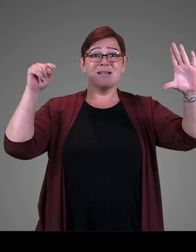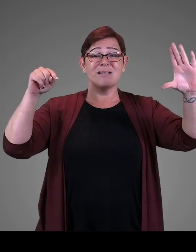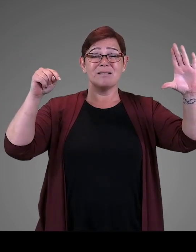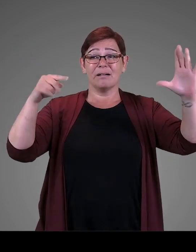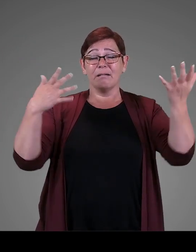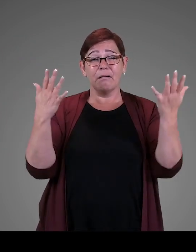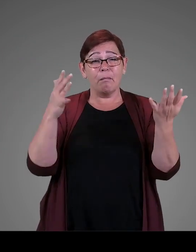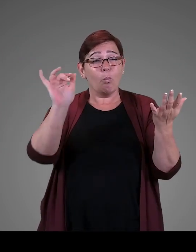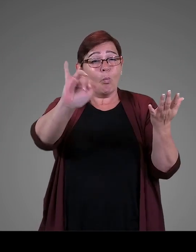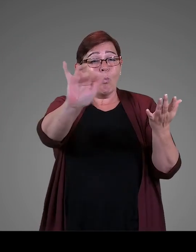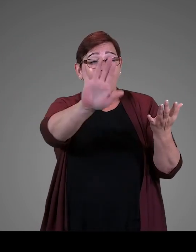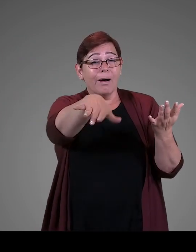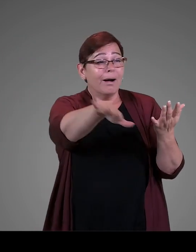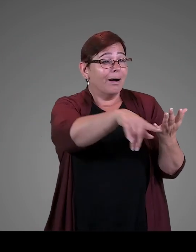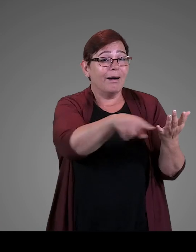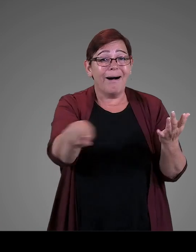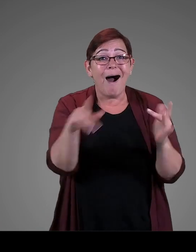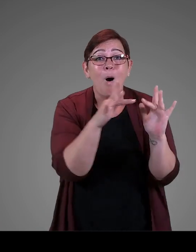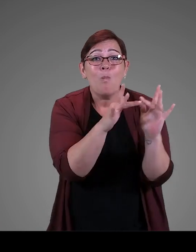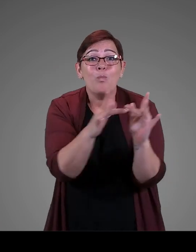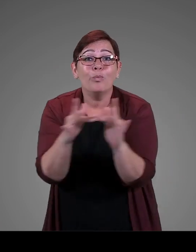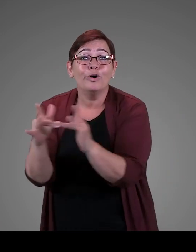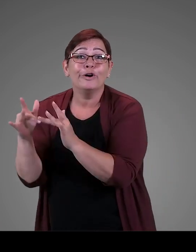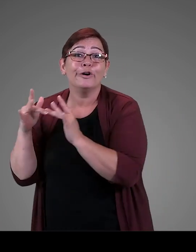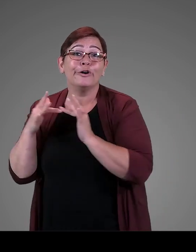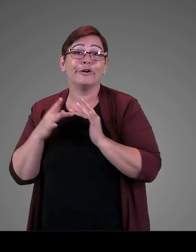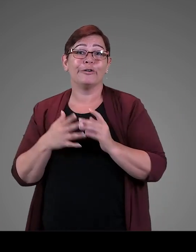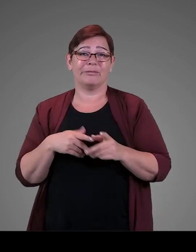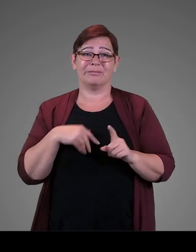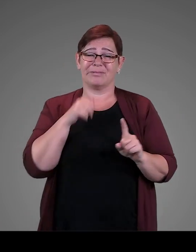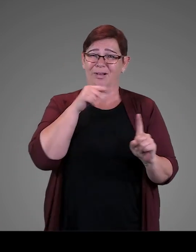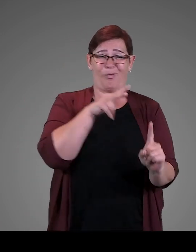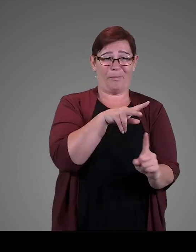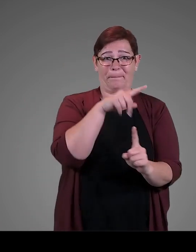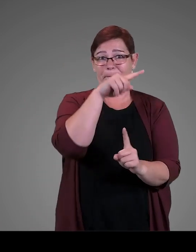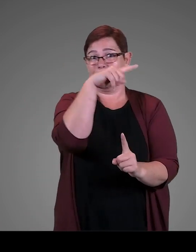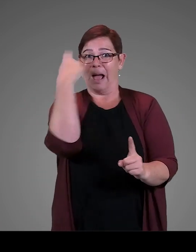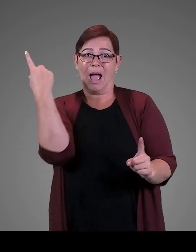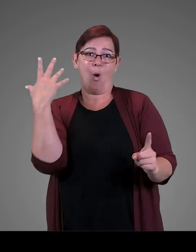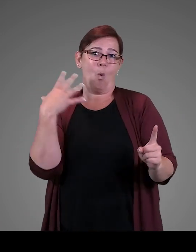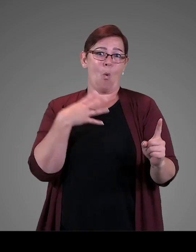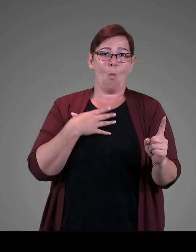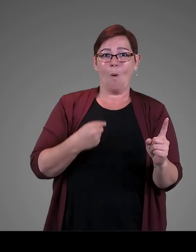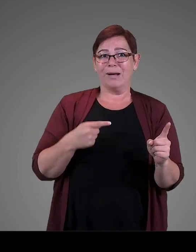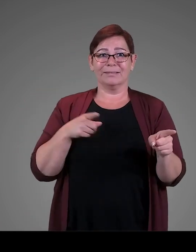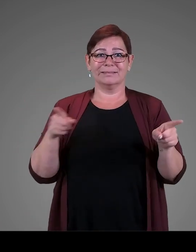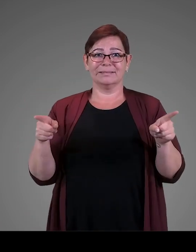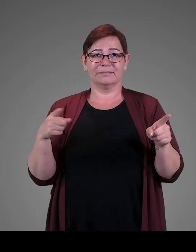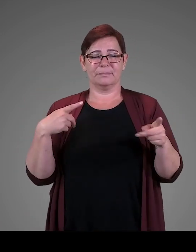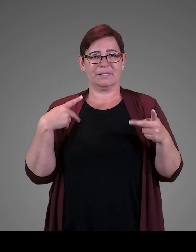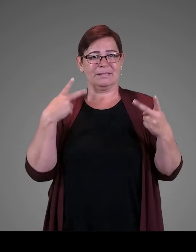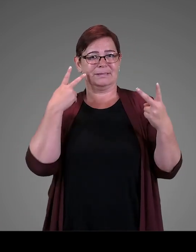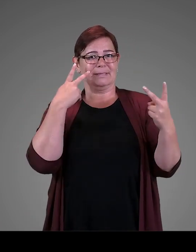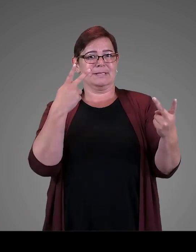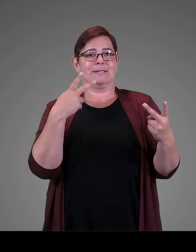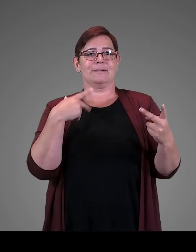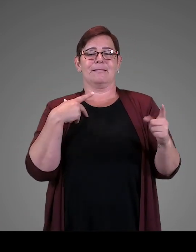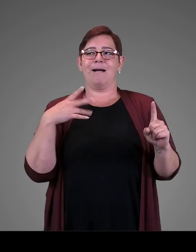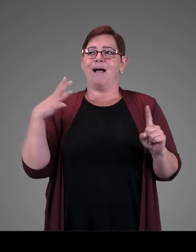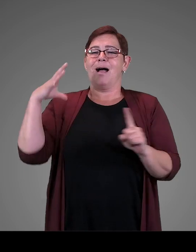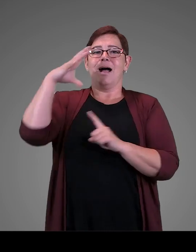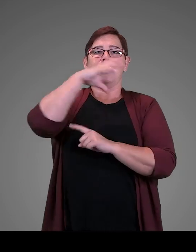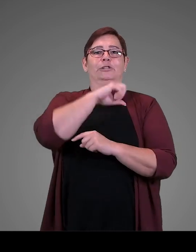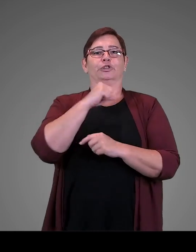c'est vraiment d'être un porte-voix, puis après ça, bien, il y a le réseau, il y a tout ça. Donc, moi, je ne le vois pas comme noir ou